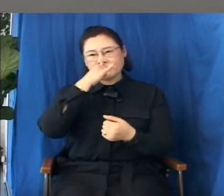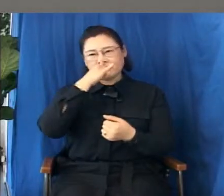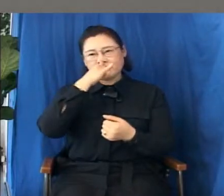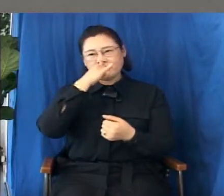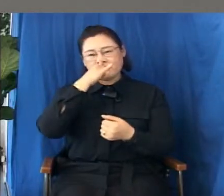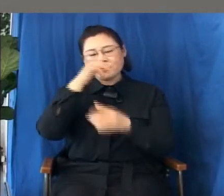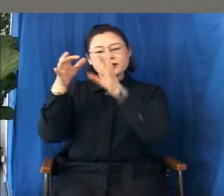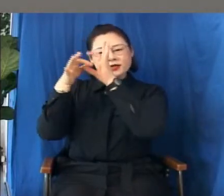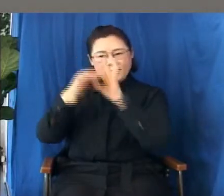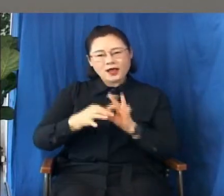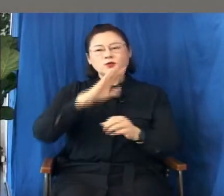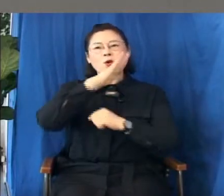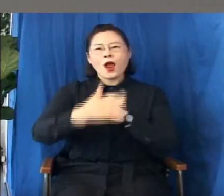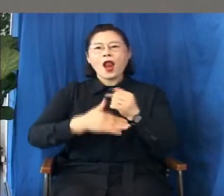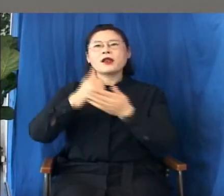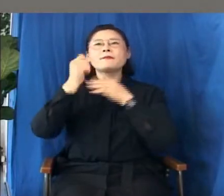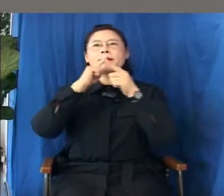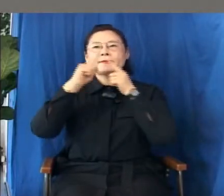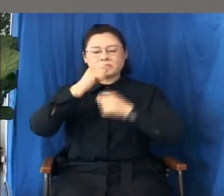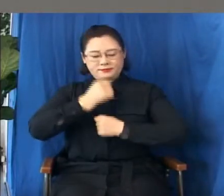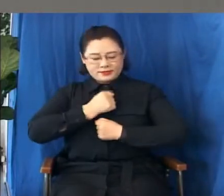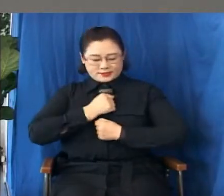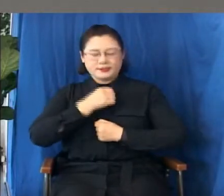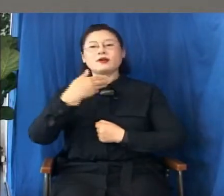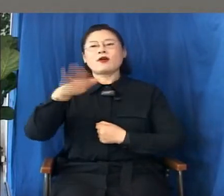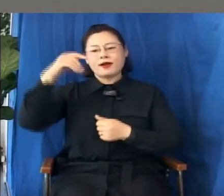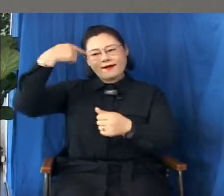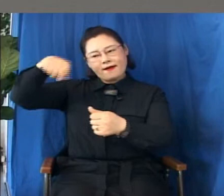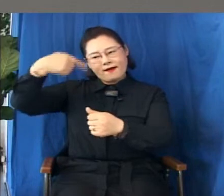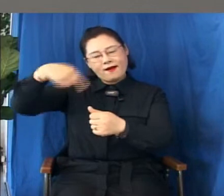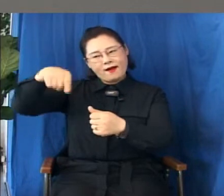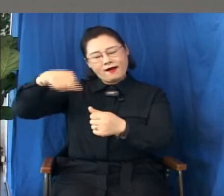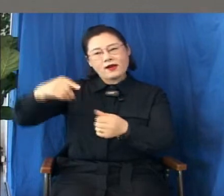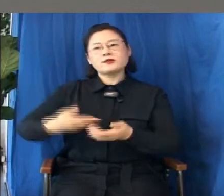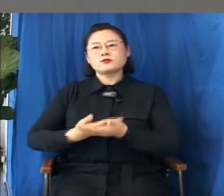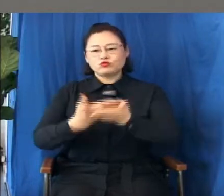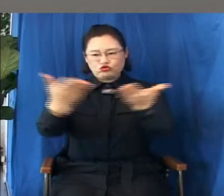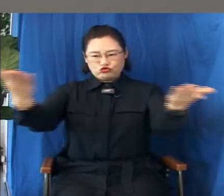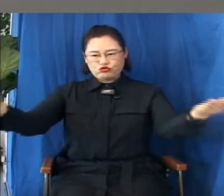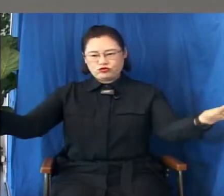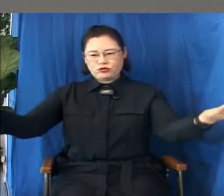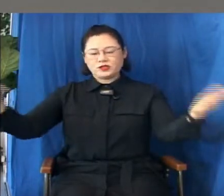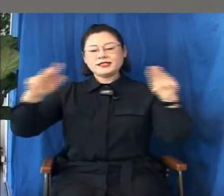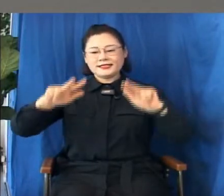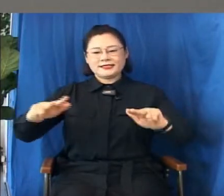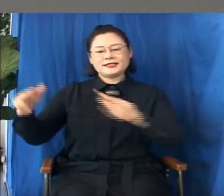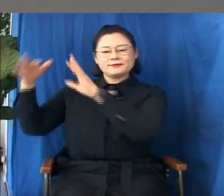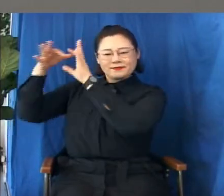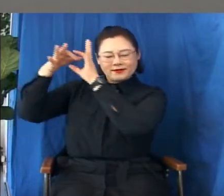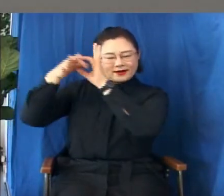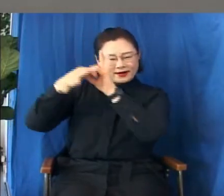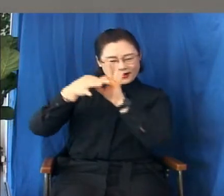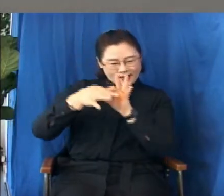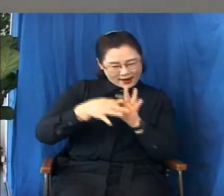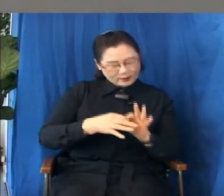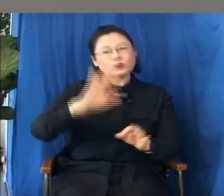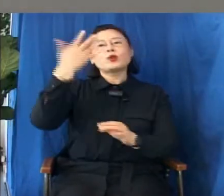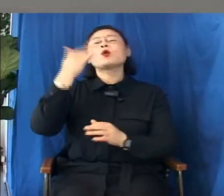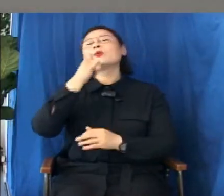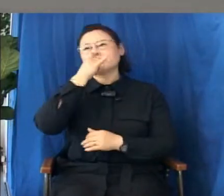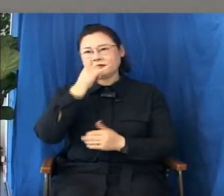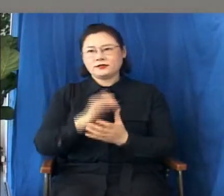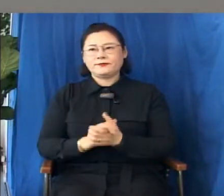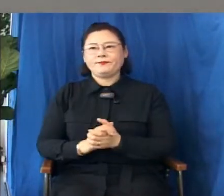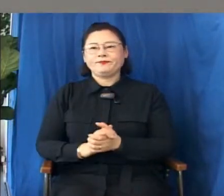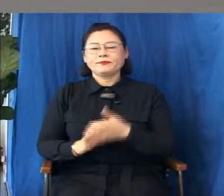말씀을 지켜나가는 그 가르침을 주는 것이 지금까지 계속되고 있습니다. 하나님께서 놀랍게